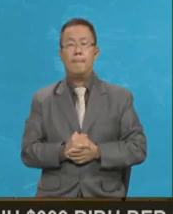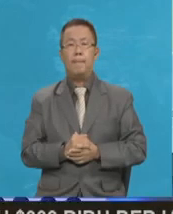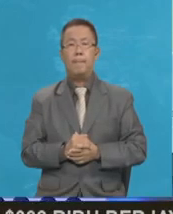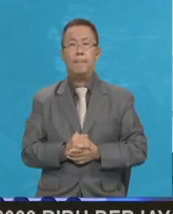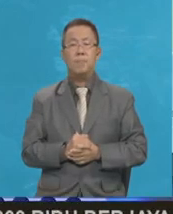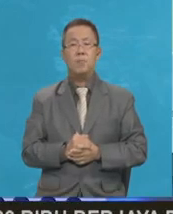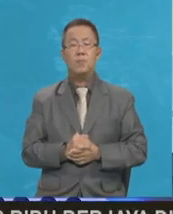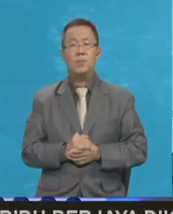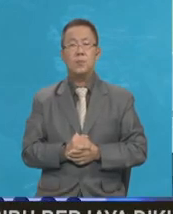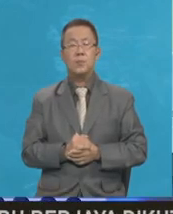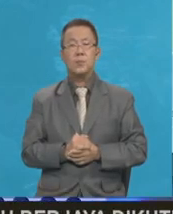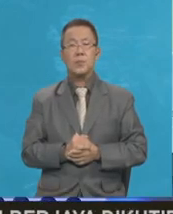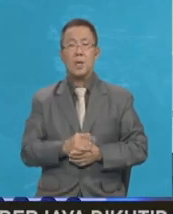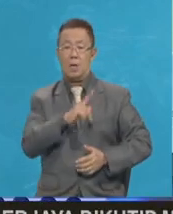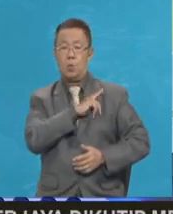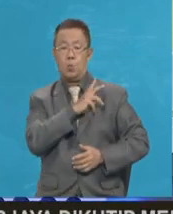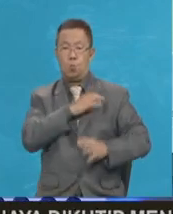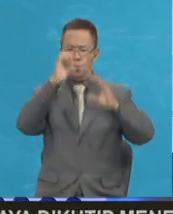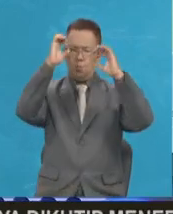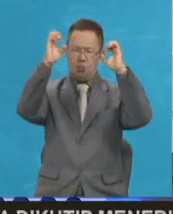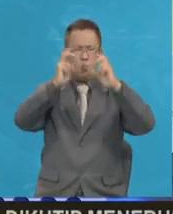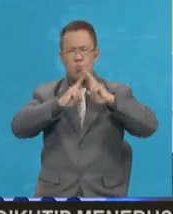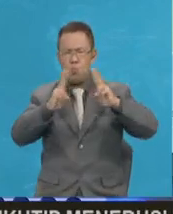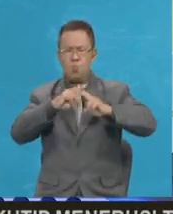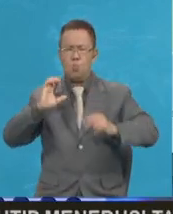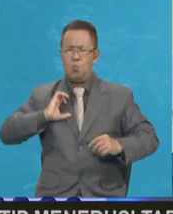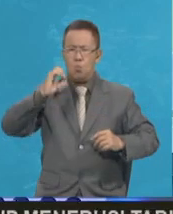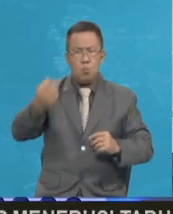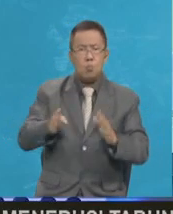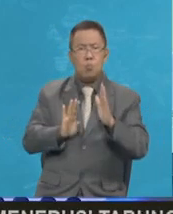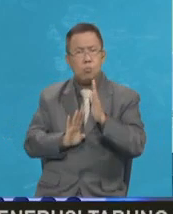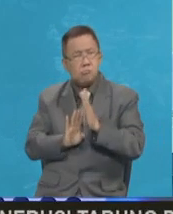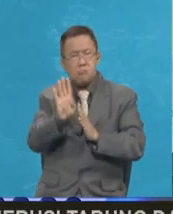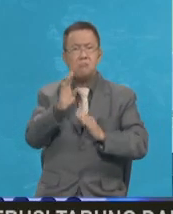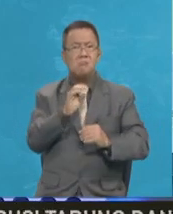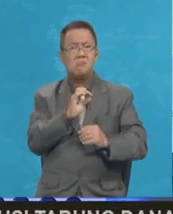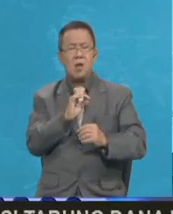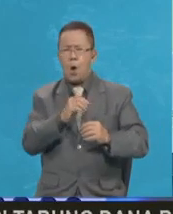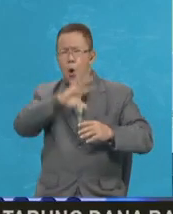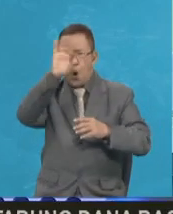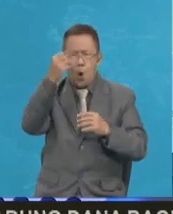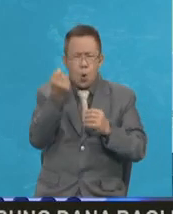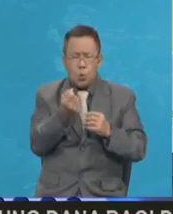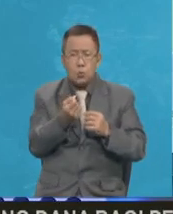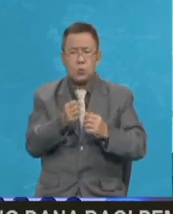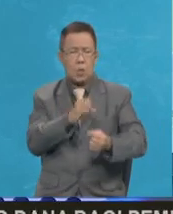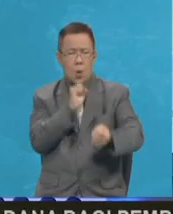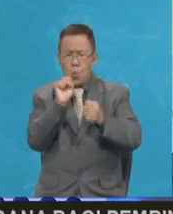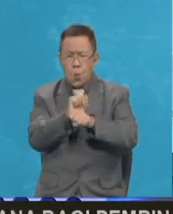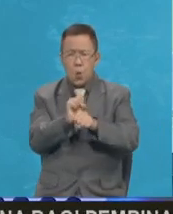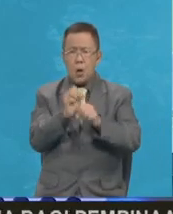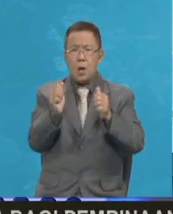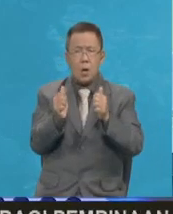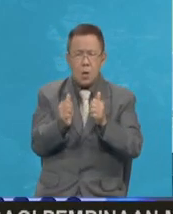the lounge the country and pendidikan sangat komite dalam menghasilkan bekalan tenaga kerja yang berpendidikan dan